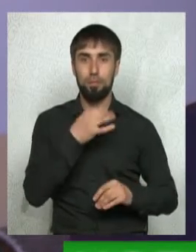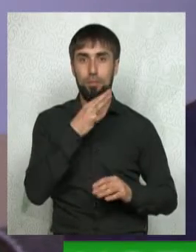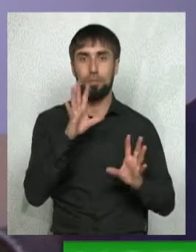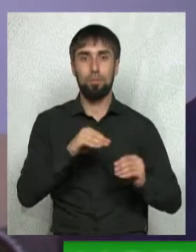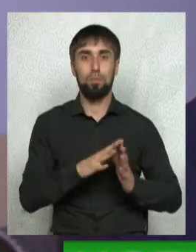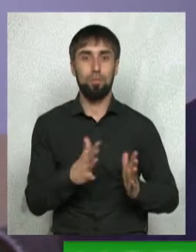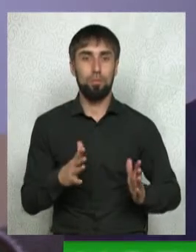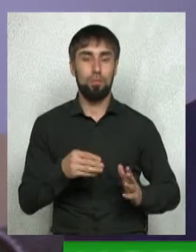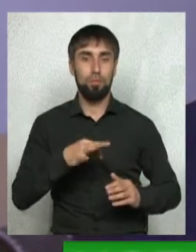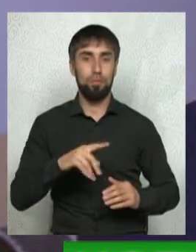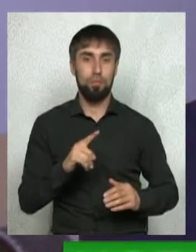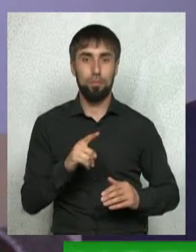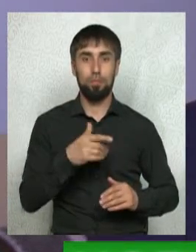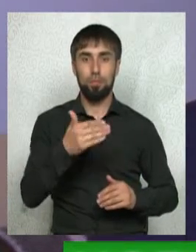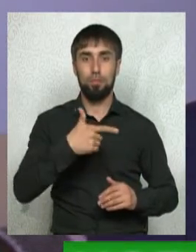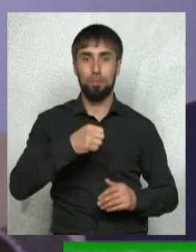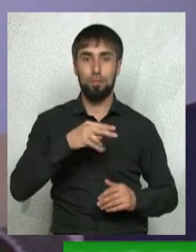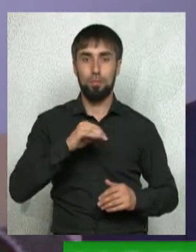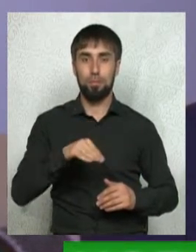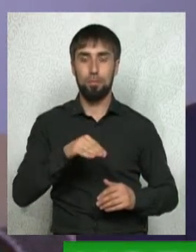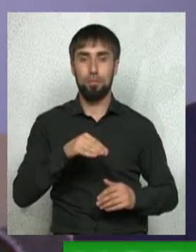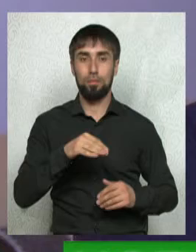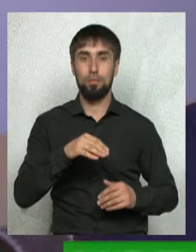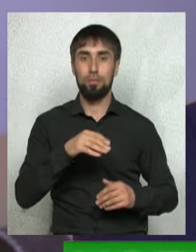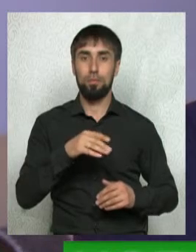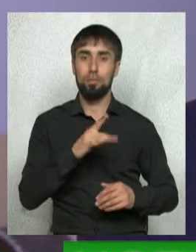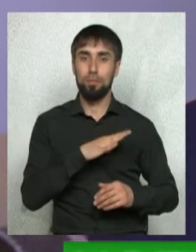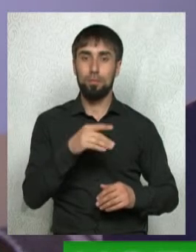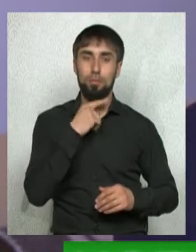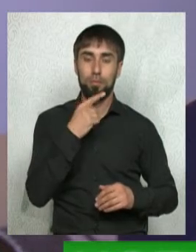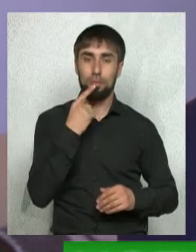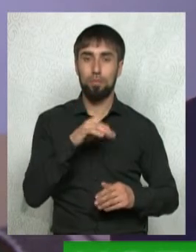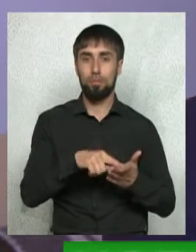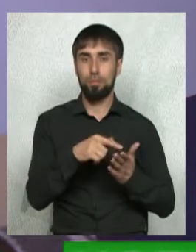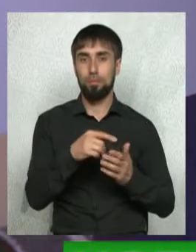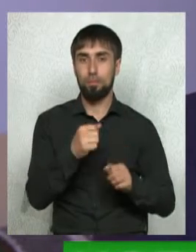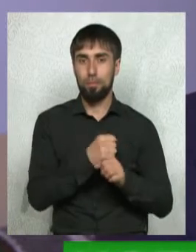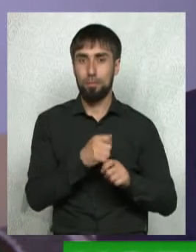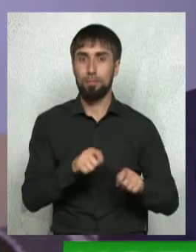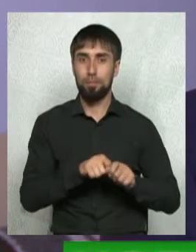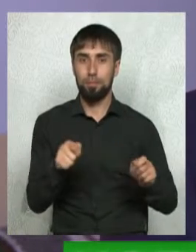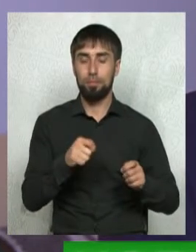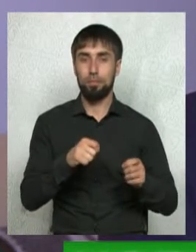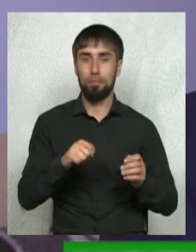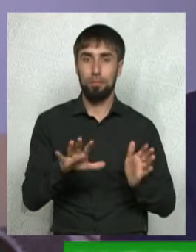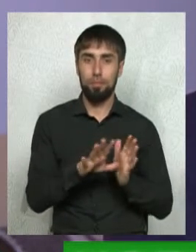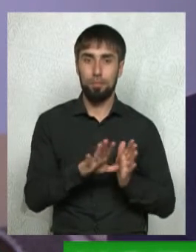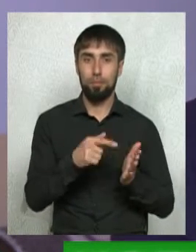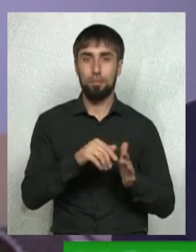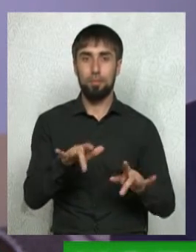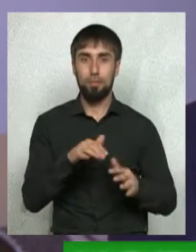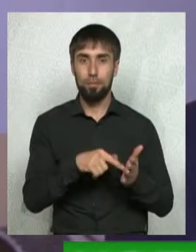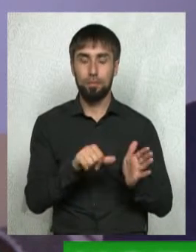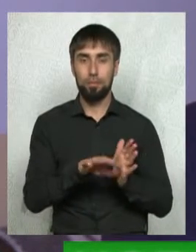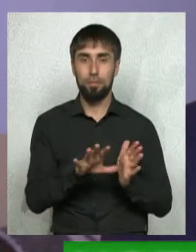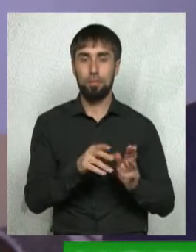то, что вот эта гаджетизация языка. Носить наш язык, ингушский, какие-то программы разрабатывать, электронные, компьютерные,